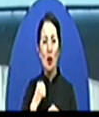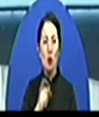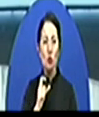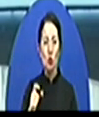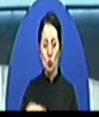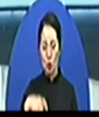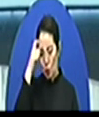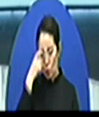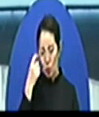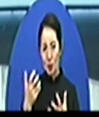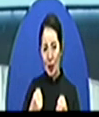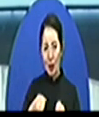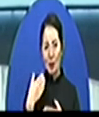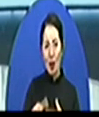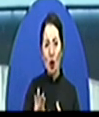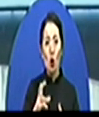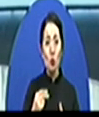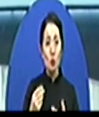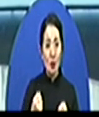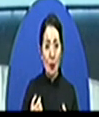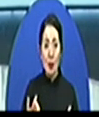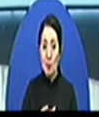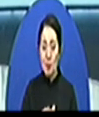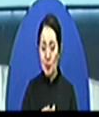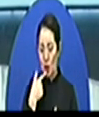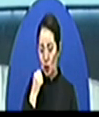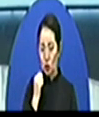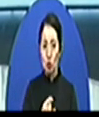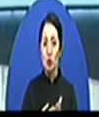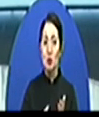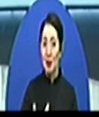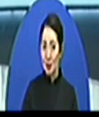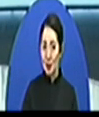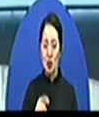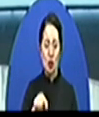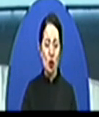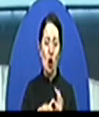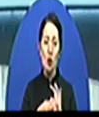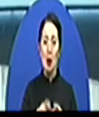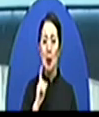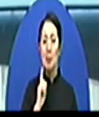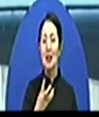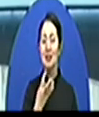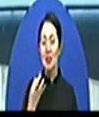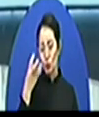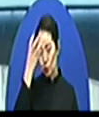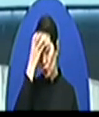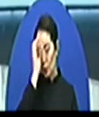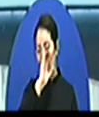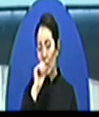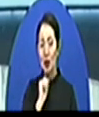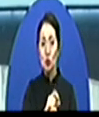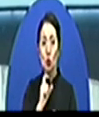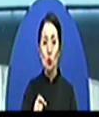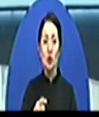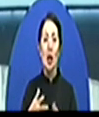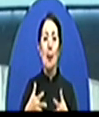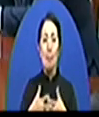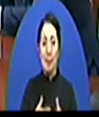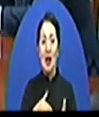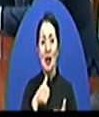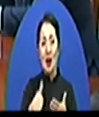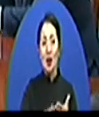дүмчлэх хэлбэрийн орон сууцаар хангах тухай тогтоолын төслийг баталсан. Энэ хүрээнд 1500 орчим төрийн албан хаагчийг орон сууцаар хангах юм байна.